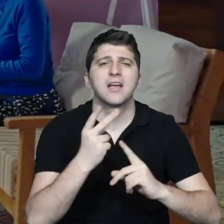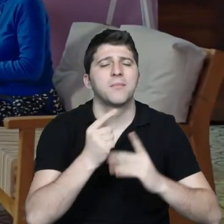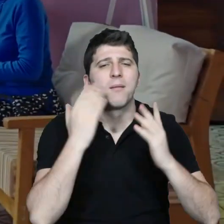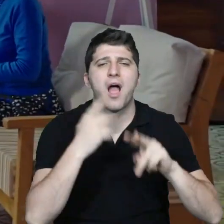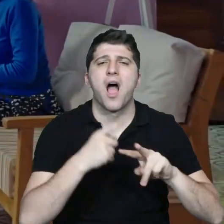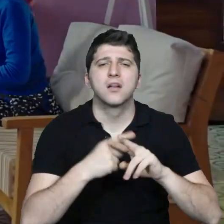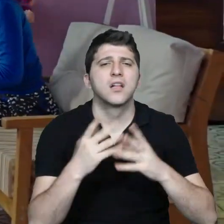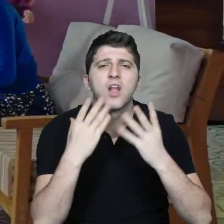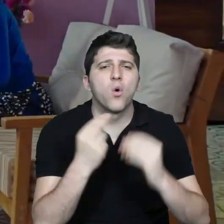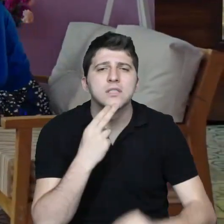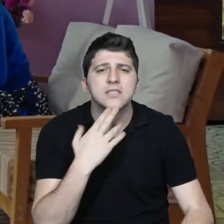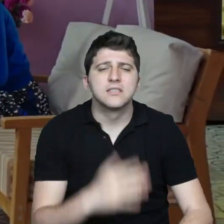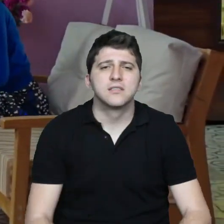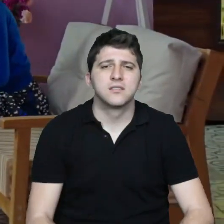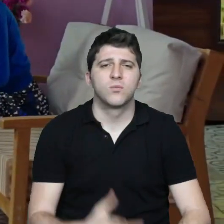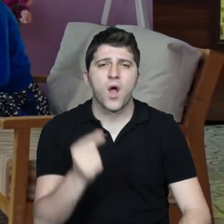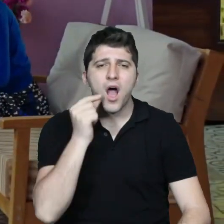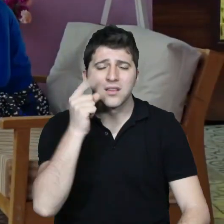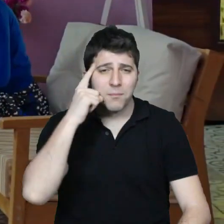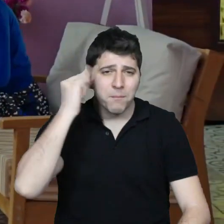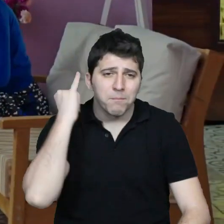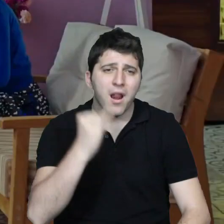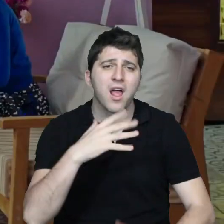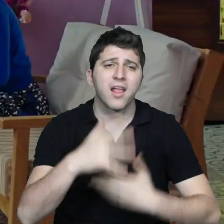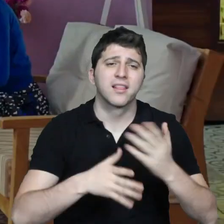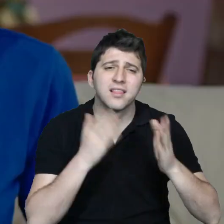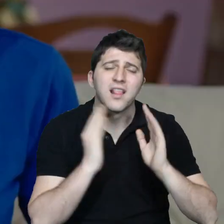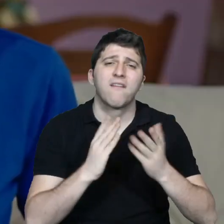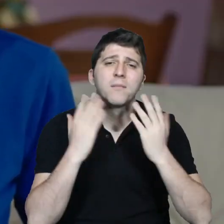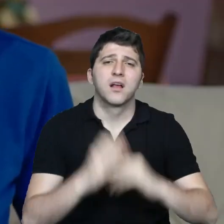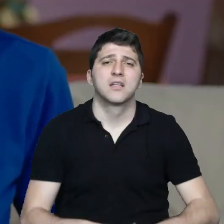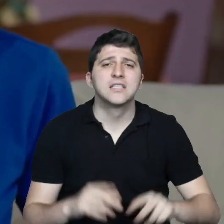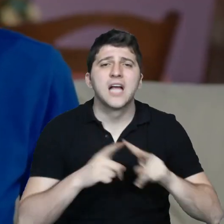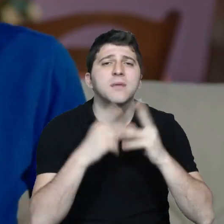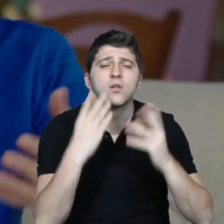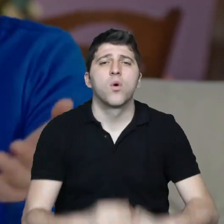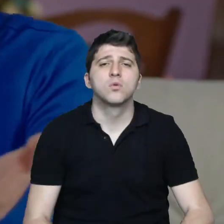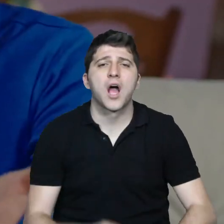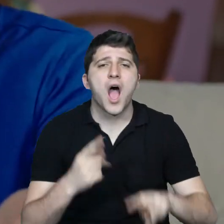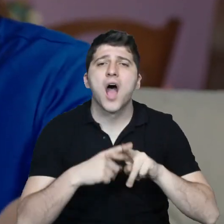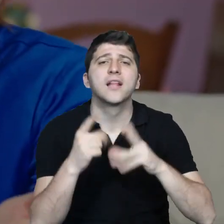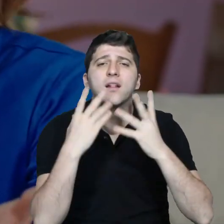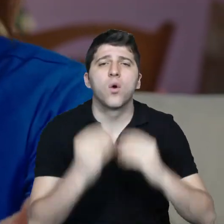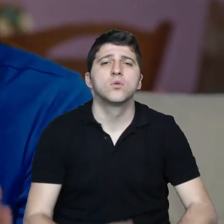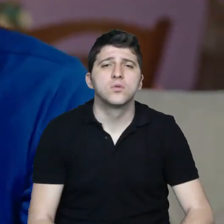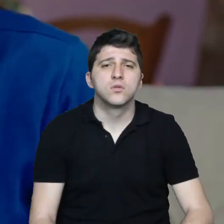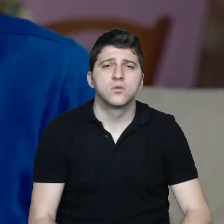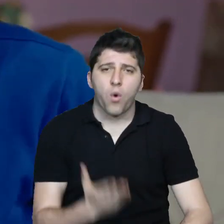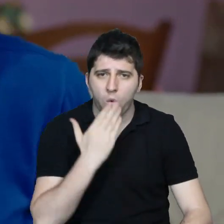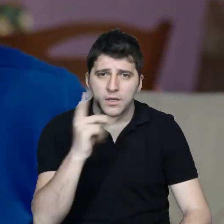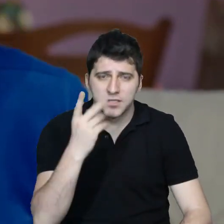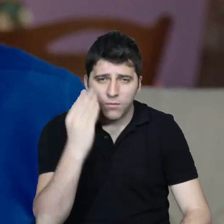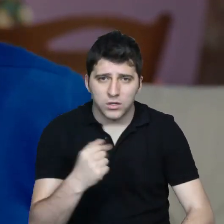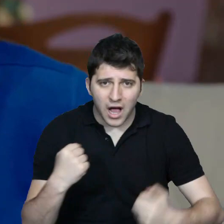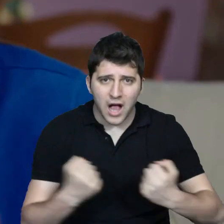Arda! Ne oldu kız? Ah! Ya bu adamın başından hiç mi eksik olmaz belaya? Nazmiye ne oldu? Arda'ya ne oldu? Hah, okulda bir şey mi